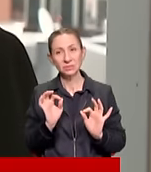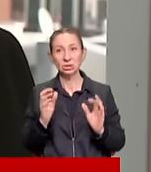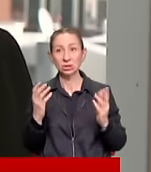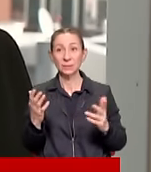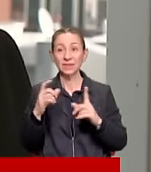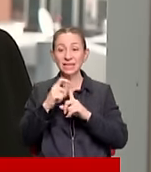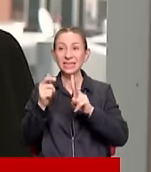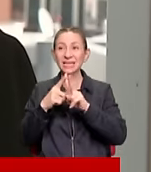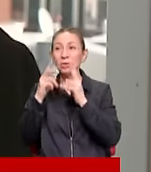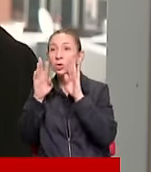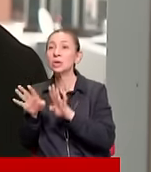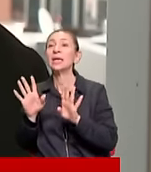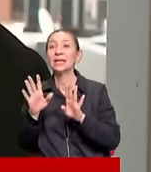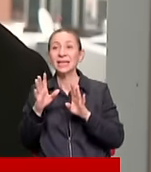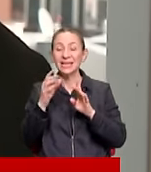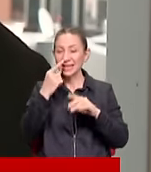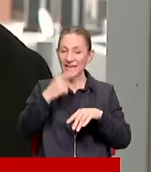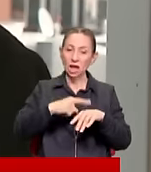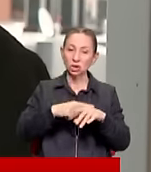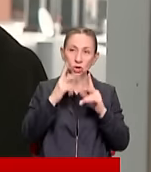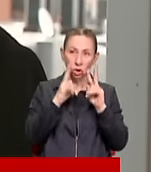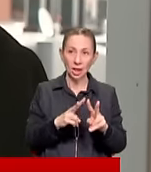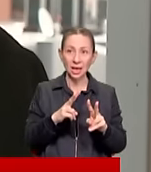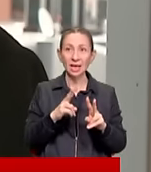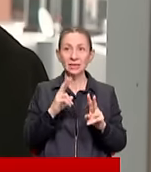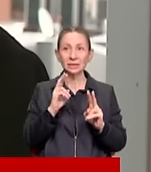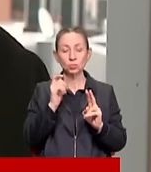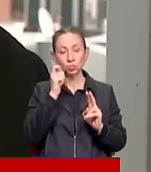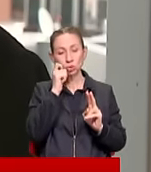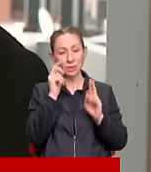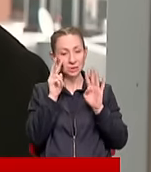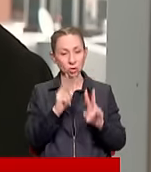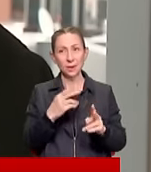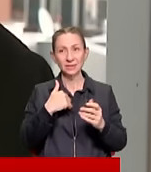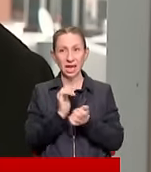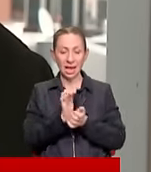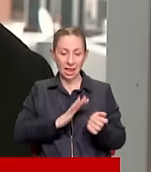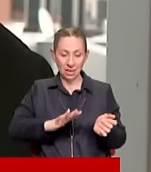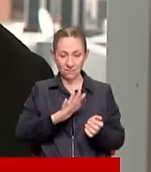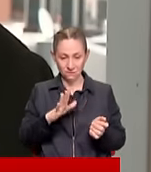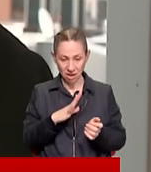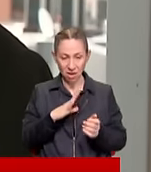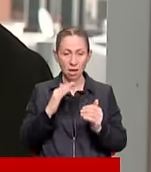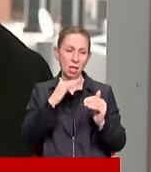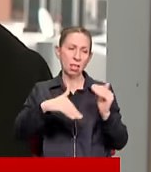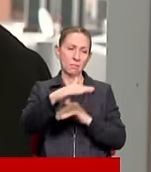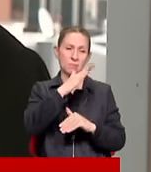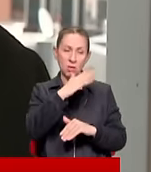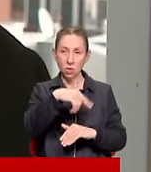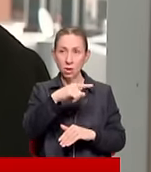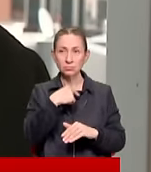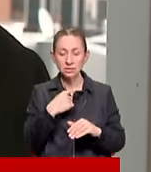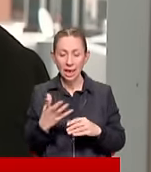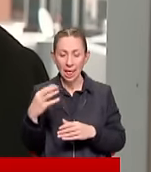Tabii dincilik üzerine değil, dindarlık üzerine kurulu, saf bir Müslümanlık üzerine biz aile yapımız vardır. Tabii biz bunları bir